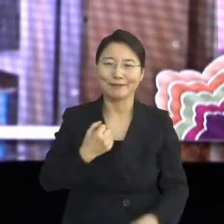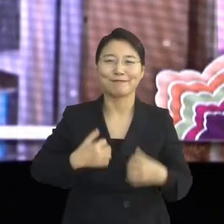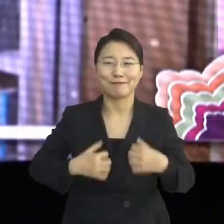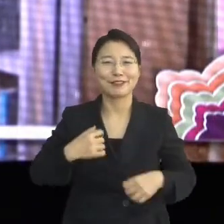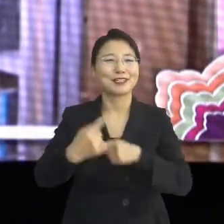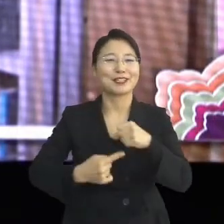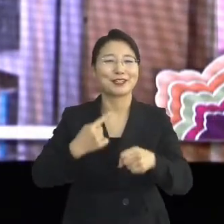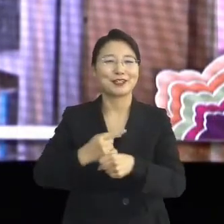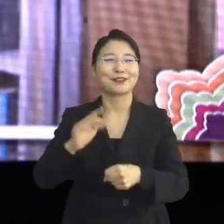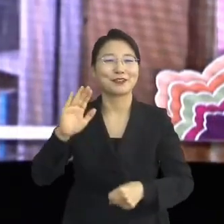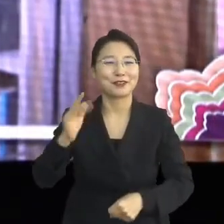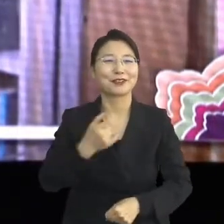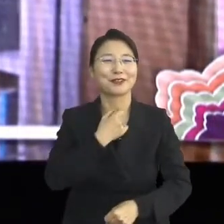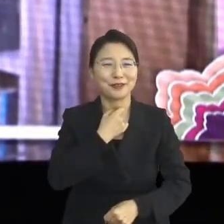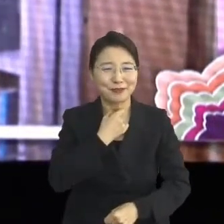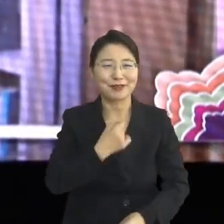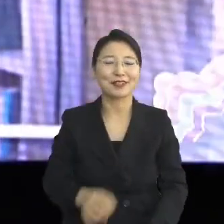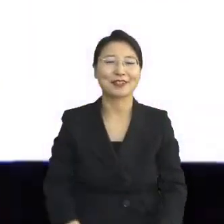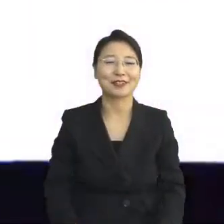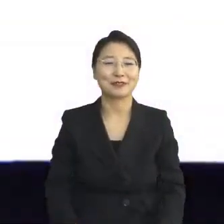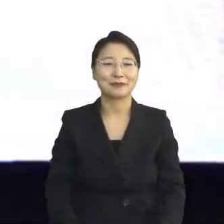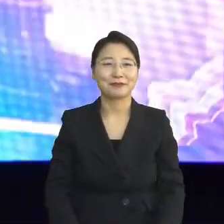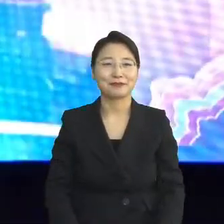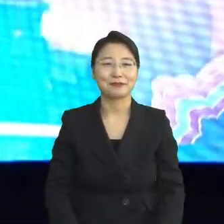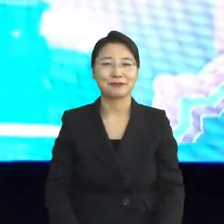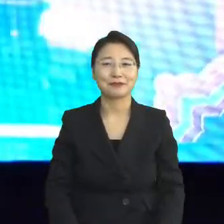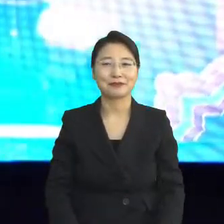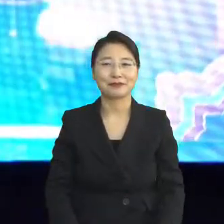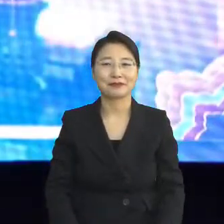한 해 보냈으면 좋겠습니다.